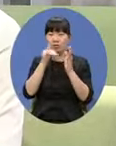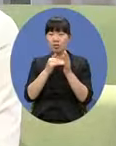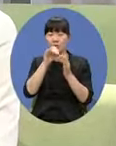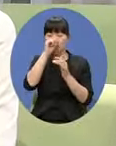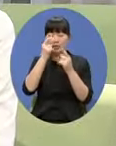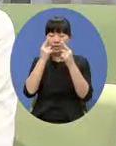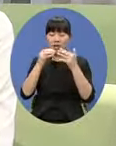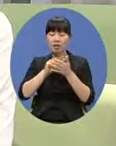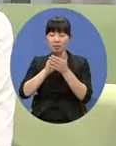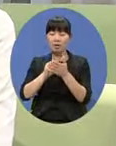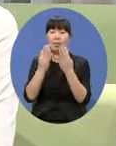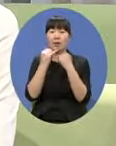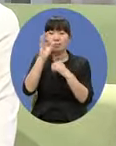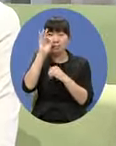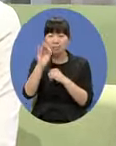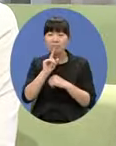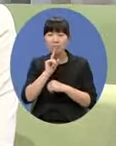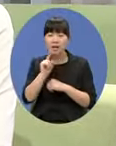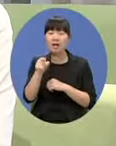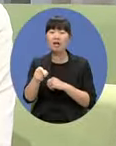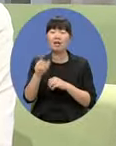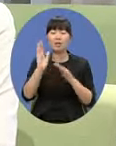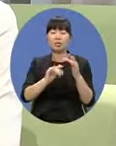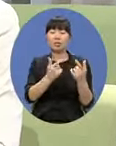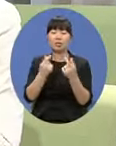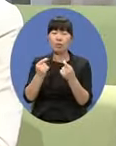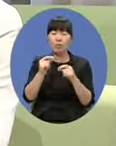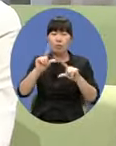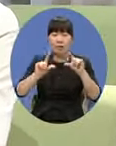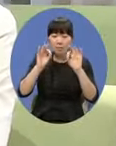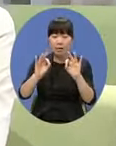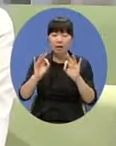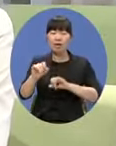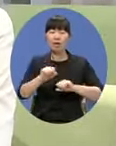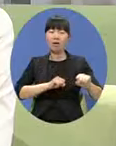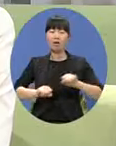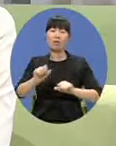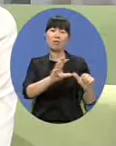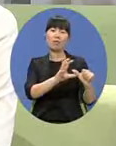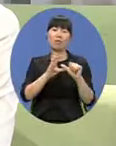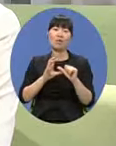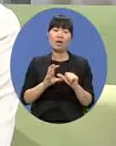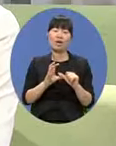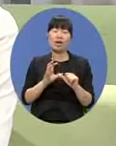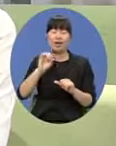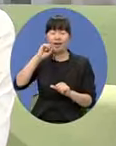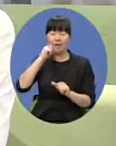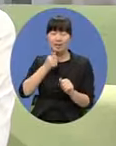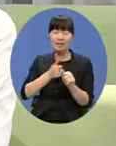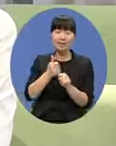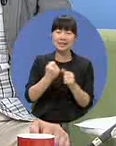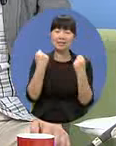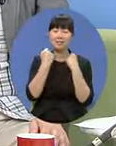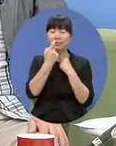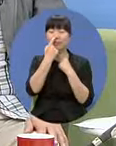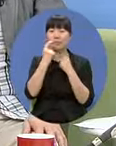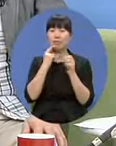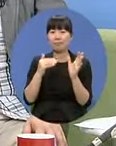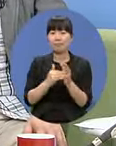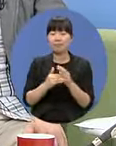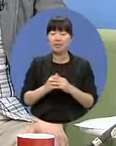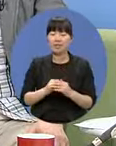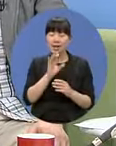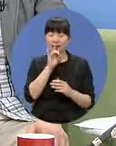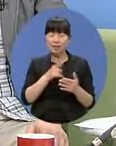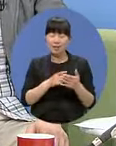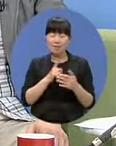대학에 가는 친구들도 많이 보거든요. 이 친구들의 공통점은요. 그 활동을 통해서 역경을 견디는 힘을 배운 친구들이에요. 네. 안